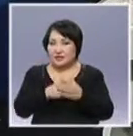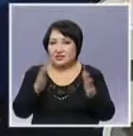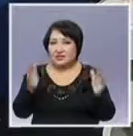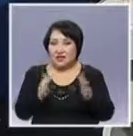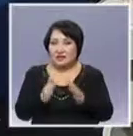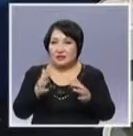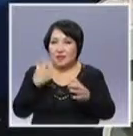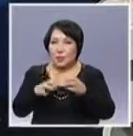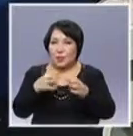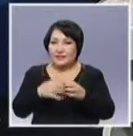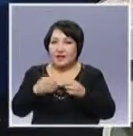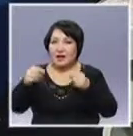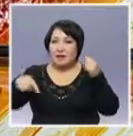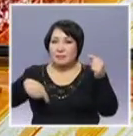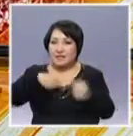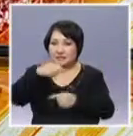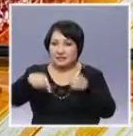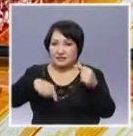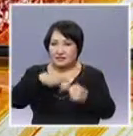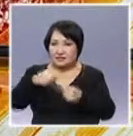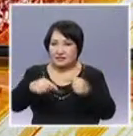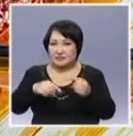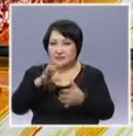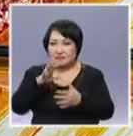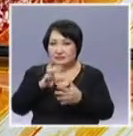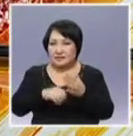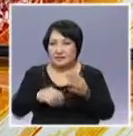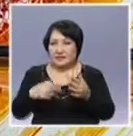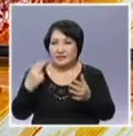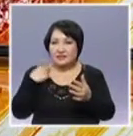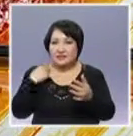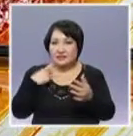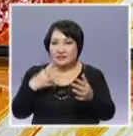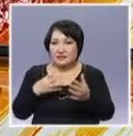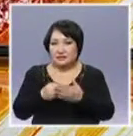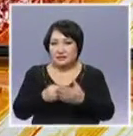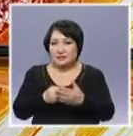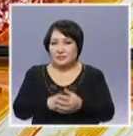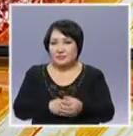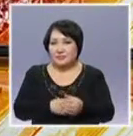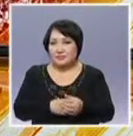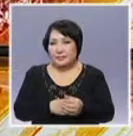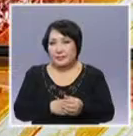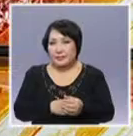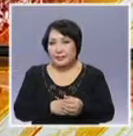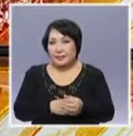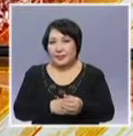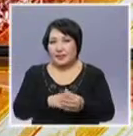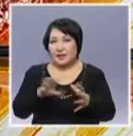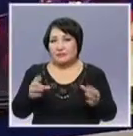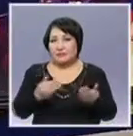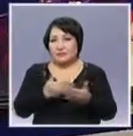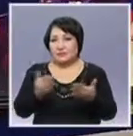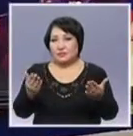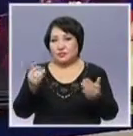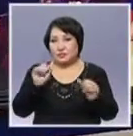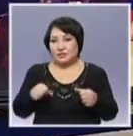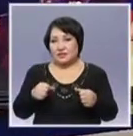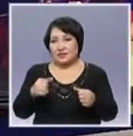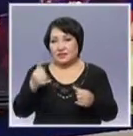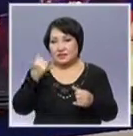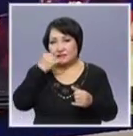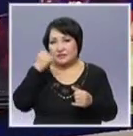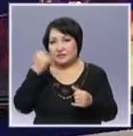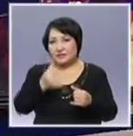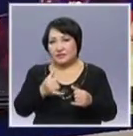бизнес жаңағы салық өзінің үлесі болады деген сөз. Жалпы бізге мүмкін енді қосып жатқан көрермендер бар